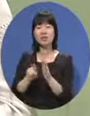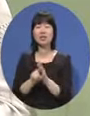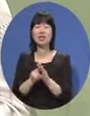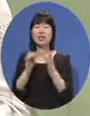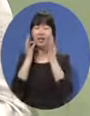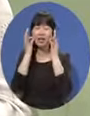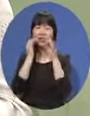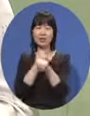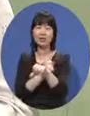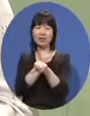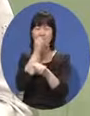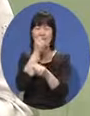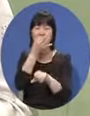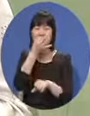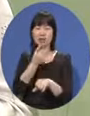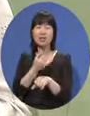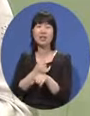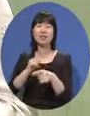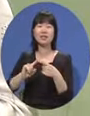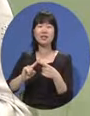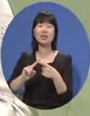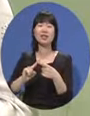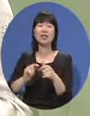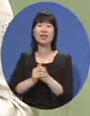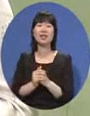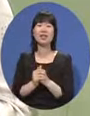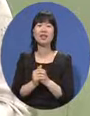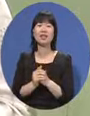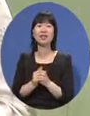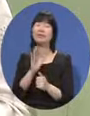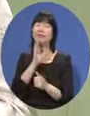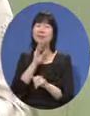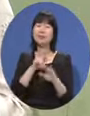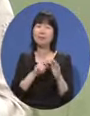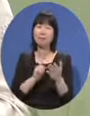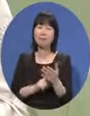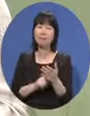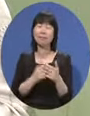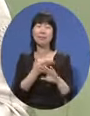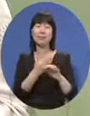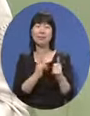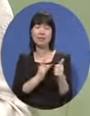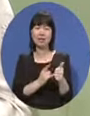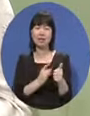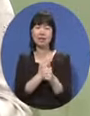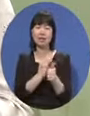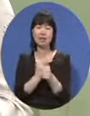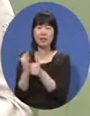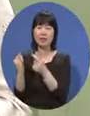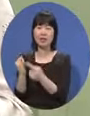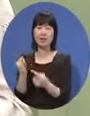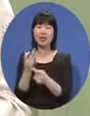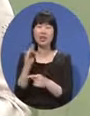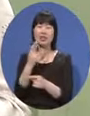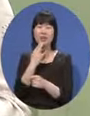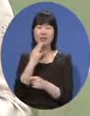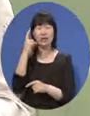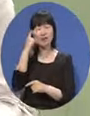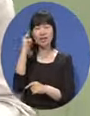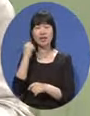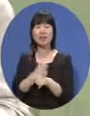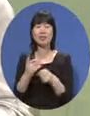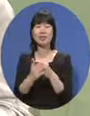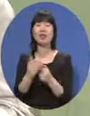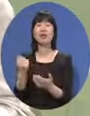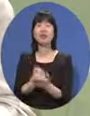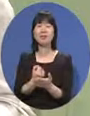애쓰고 힘들게 하는 거에 대해서 이 진심이 상대 판 배우 지한테 안 받아들여진다 고 생각을 하니까